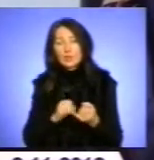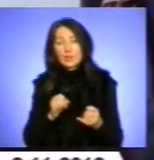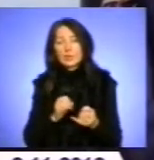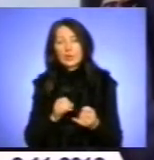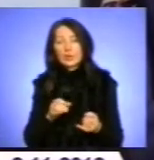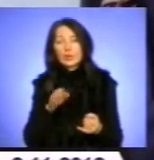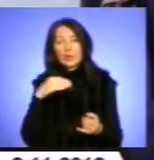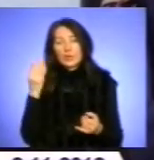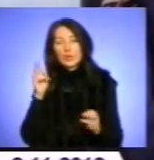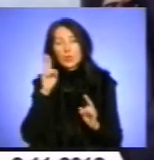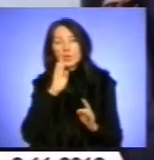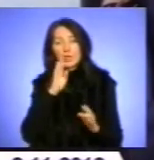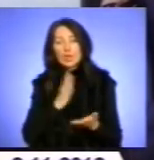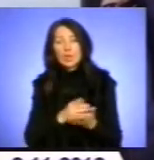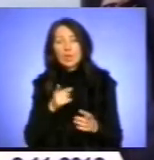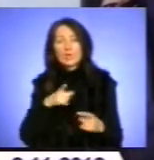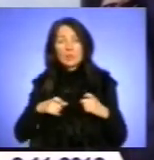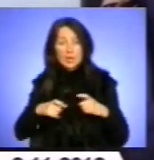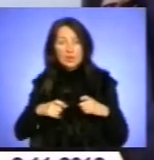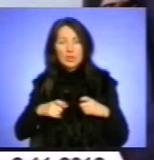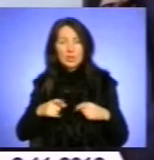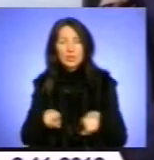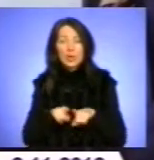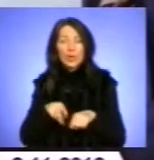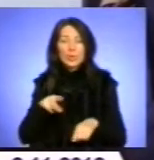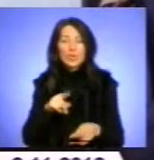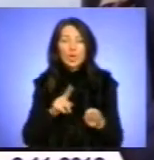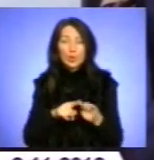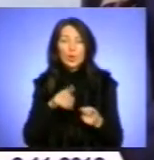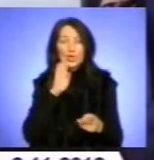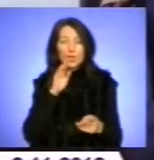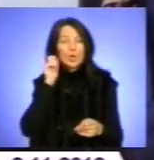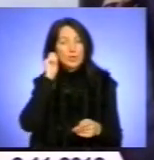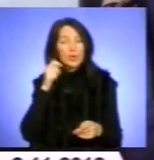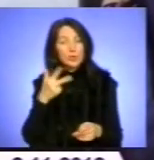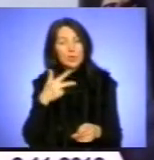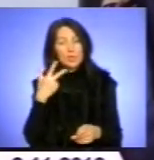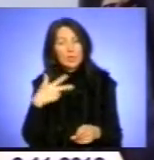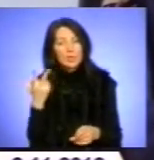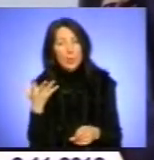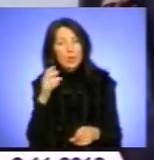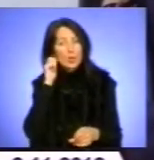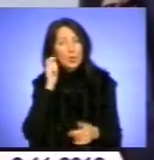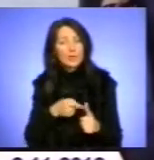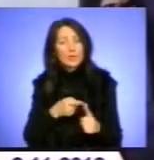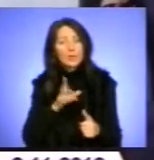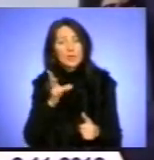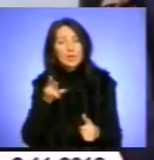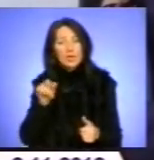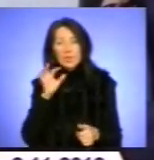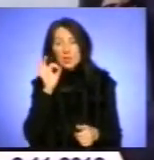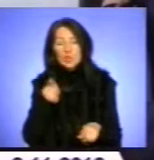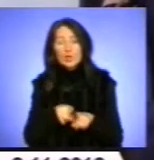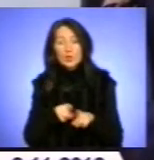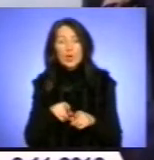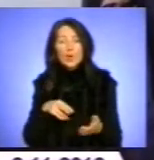заздрість. В цей самий час підійшла інша незнайома жінка, віком 30-35 років, назвалася Надією та повідомила, що є клієнткою Ольги